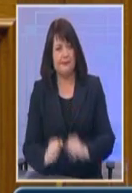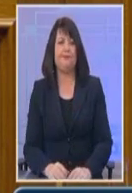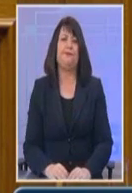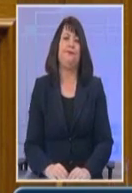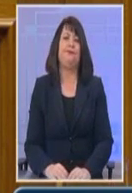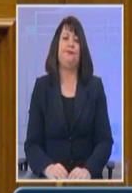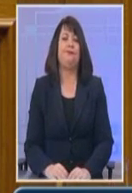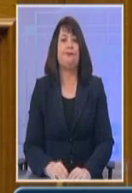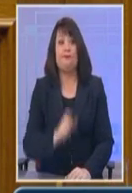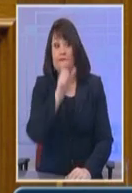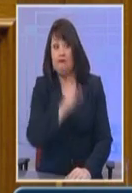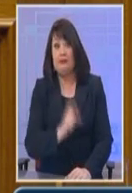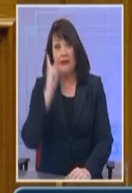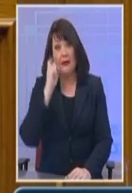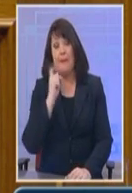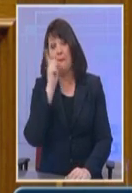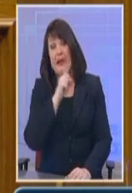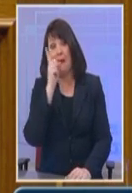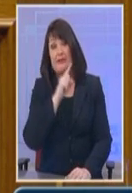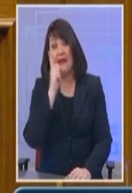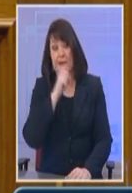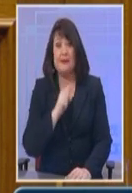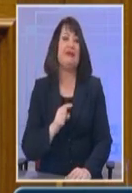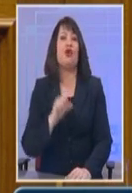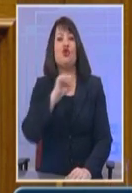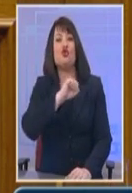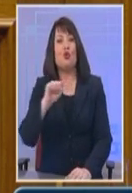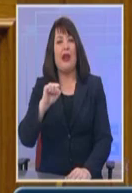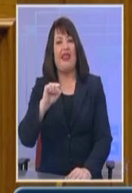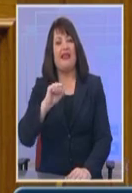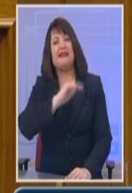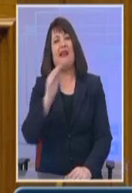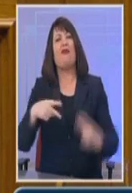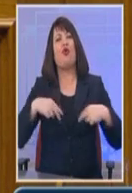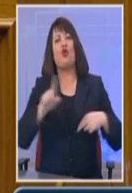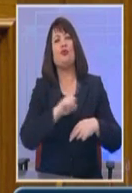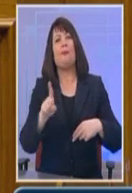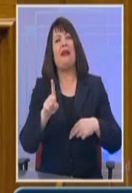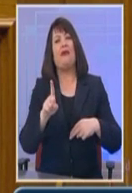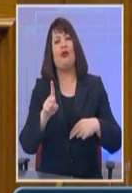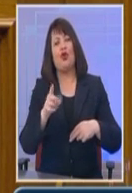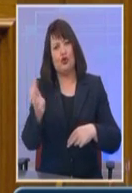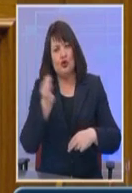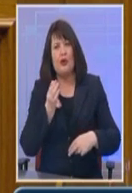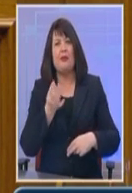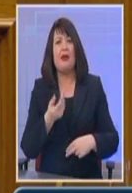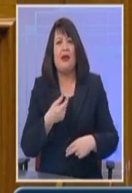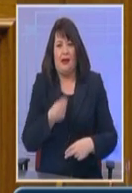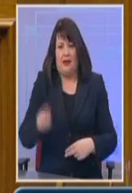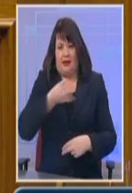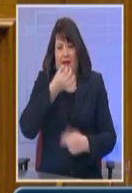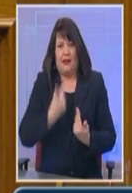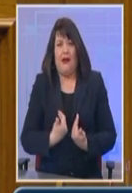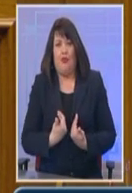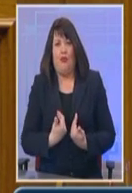Κάτι ξέρετε εσείς από ψέματα, είπε ο κύριος Γουρίδης. Εμείς αλήθεια τι περισσότερο να προσθέσουμε